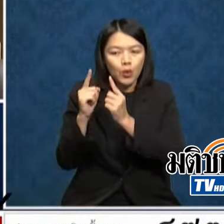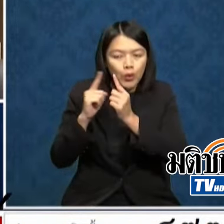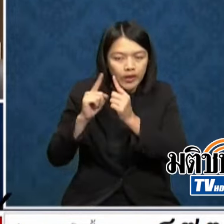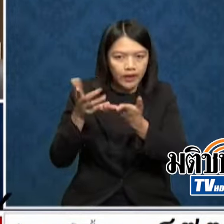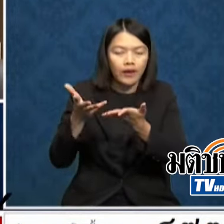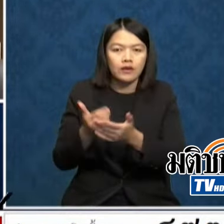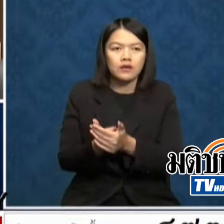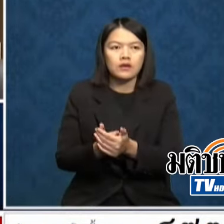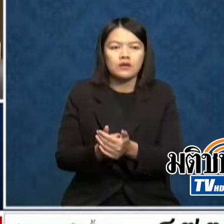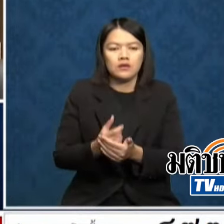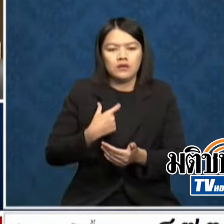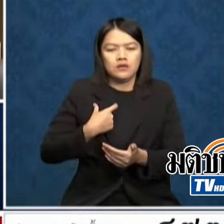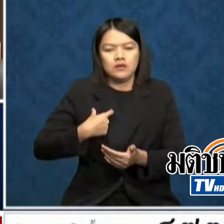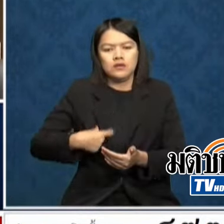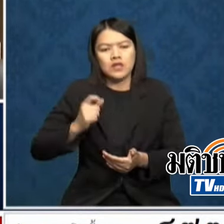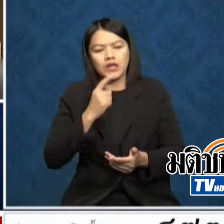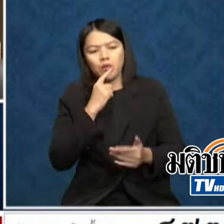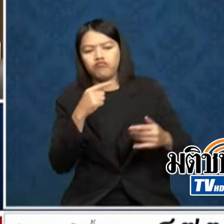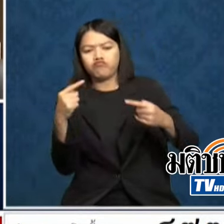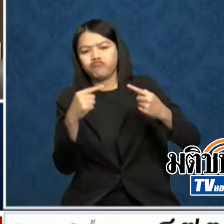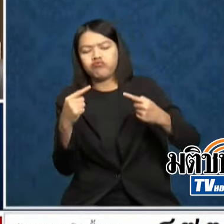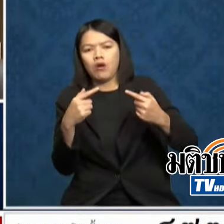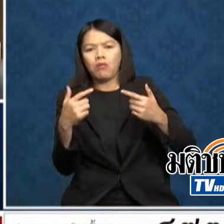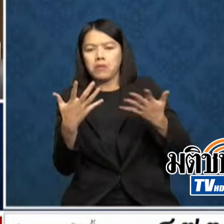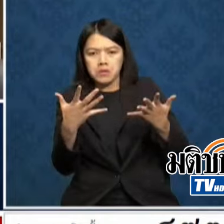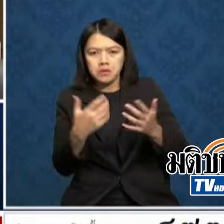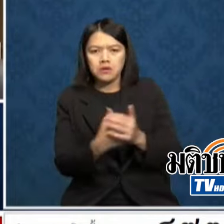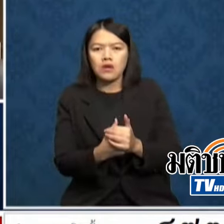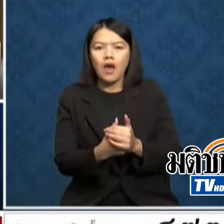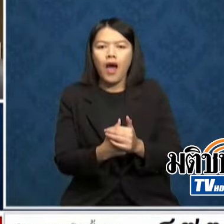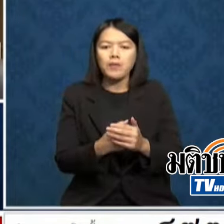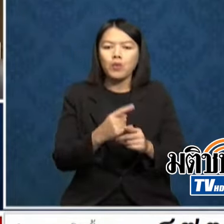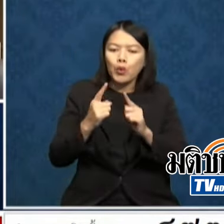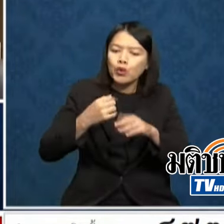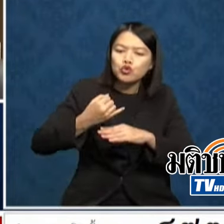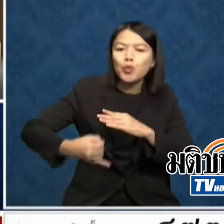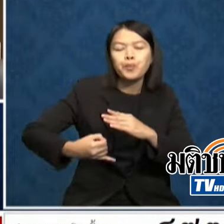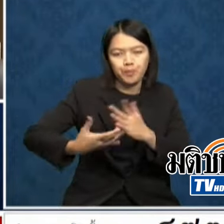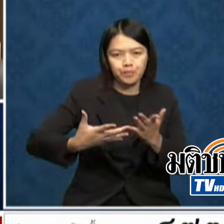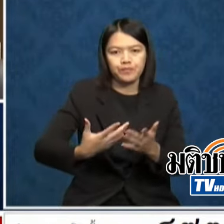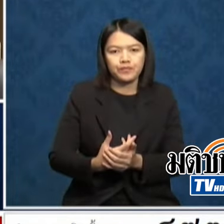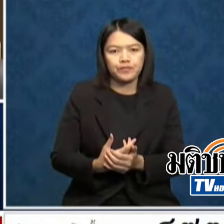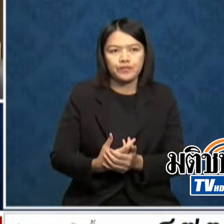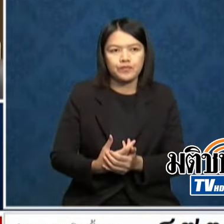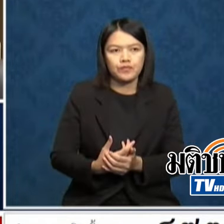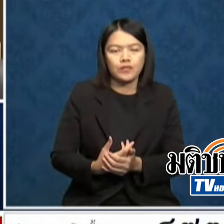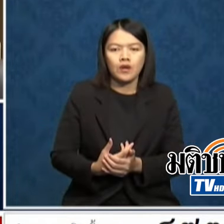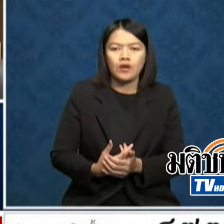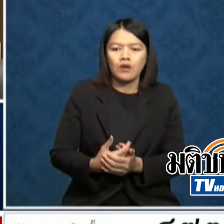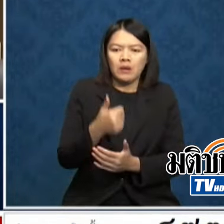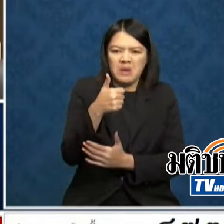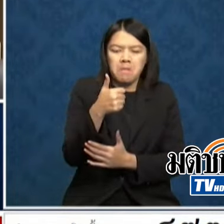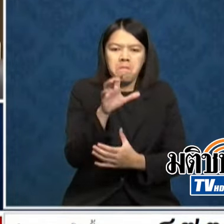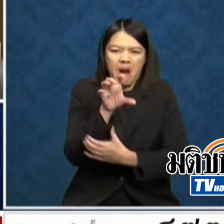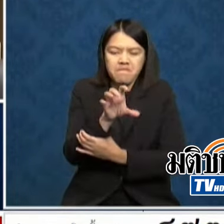เห็นว่าคดีนี้ไม่มีคนคัดค้านนะจำเลยก็อยากให้จบเร็วฝ่ายโจทย์ก็ไม่ถูกบังคับไป